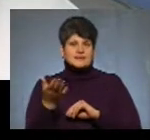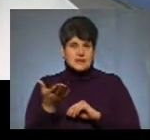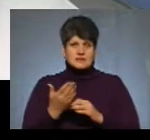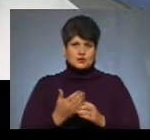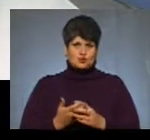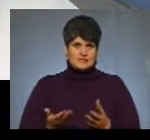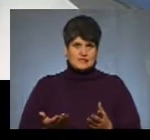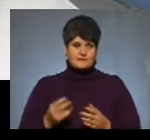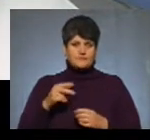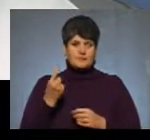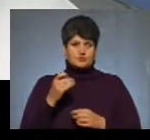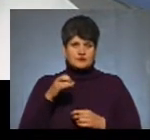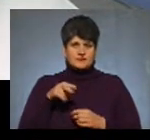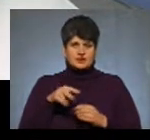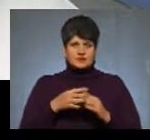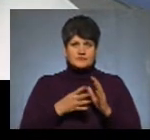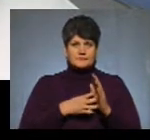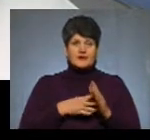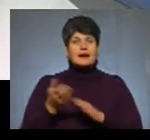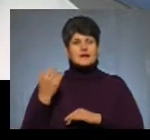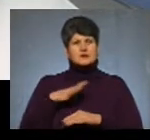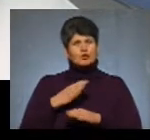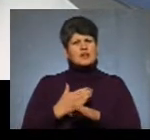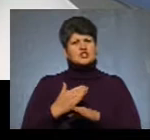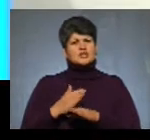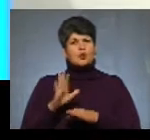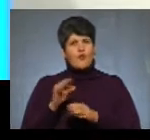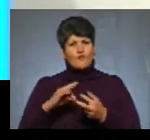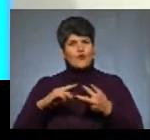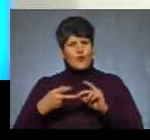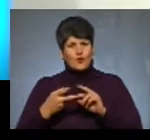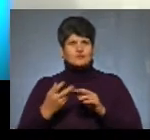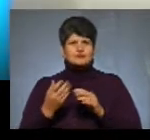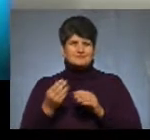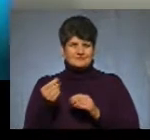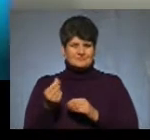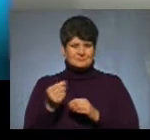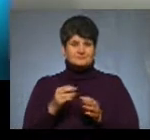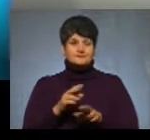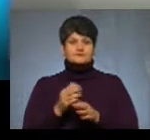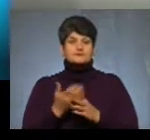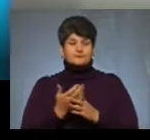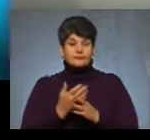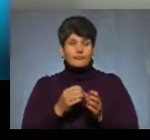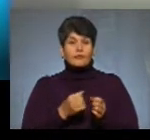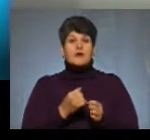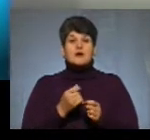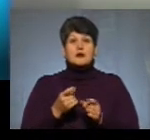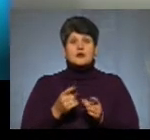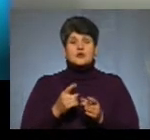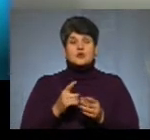року? Раніше була часткова монетизація субсидій. Ви пам'ятаєте, що суми зекономлених субсидій